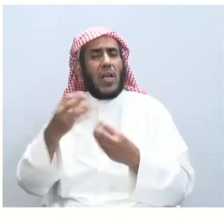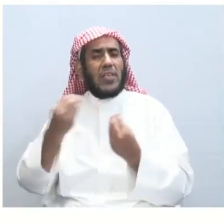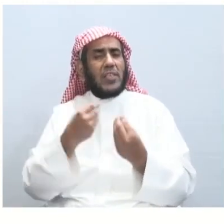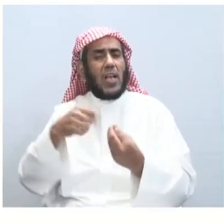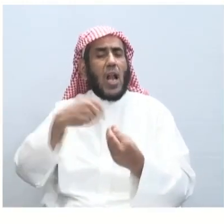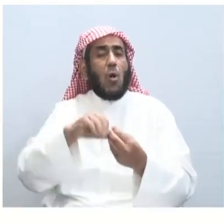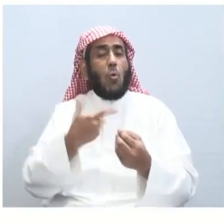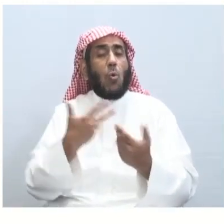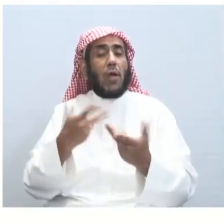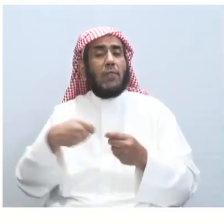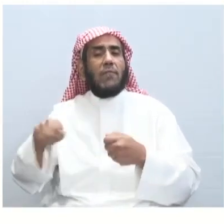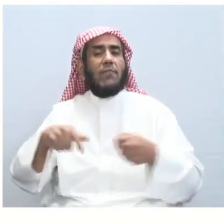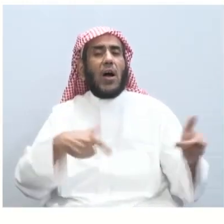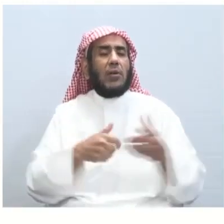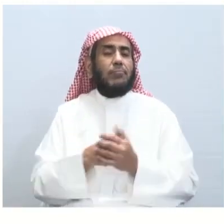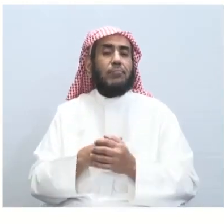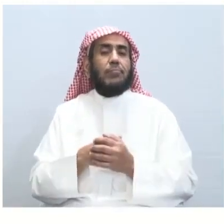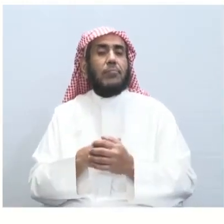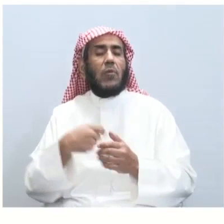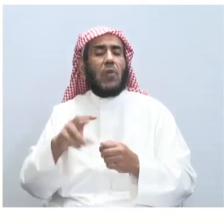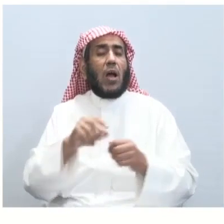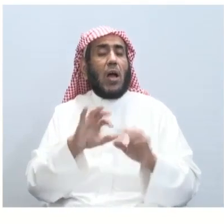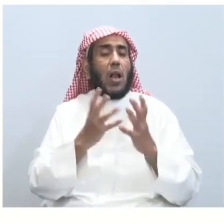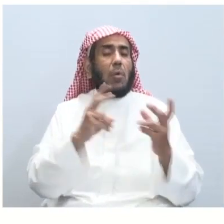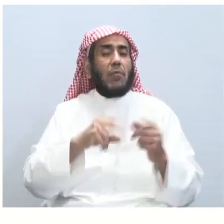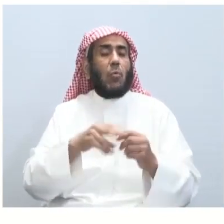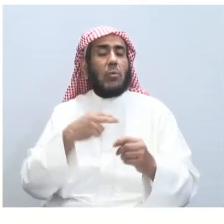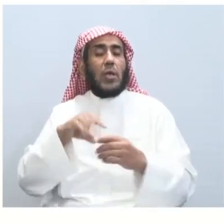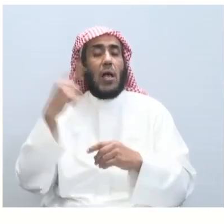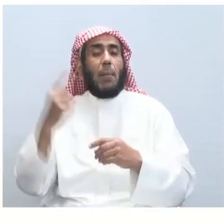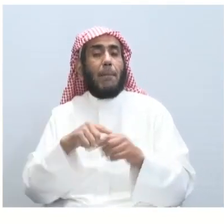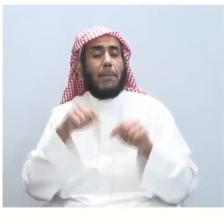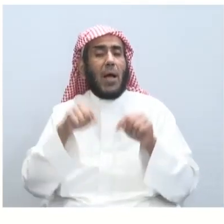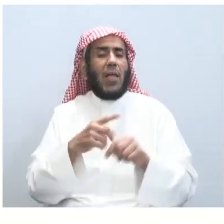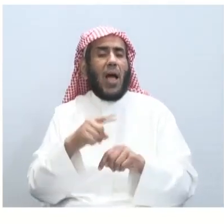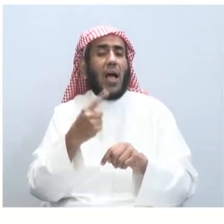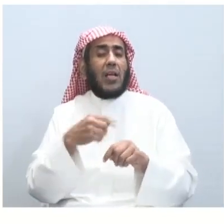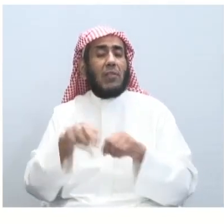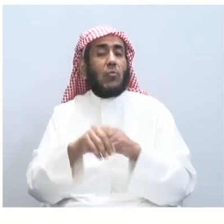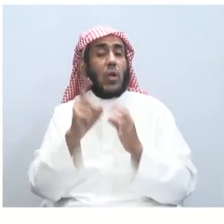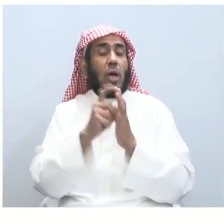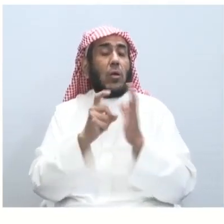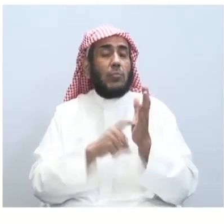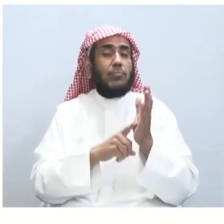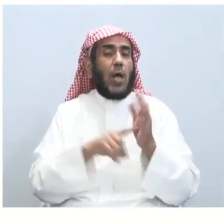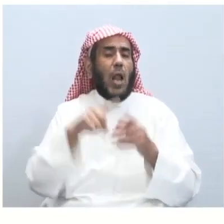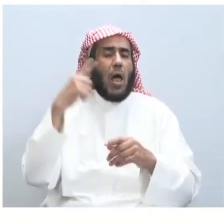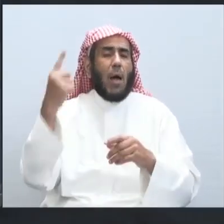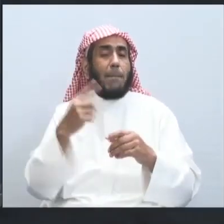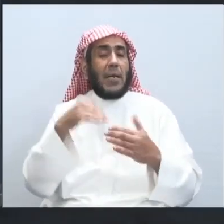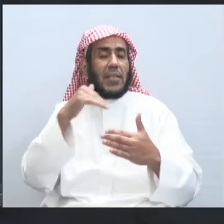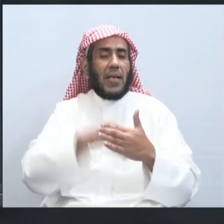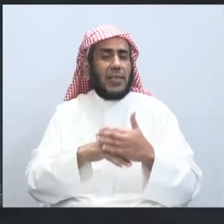تحصيلها وجه وانفاقها وانفاقها المرافق والمصالح العامه هذا احد فروع القانون العام